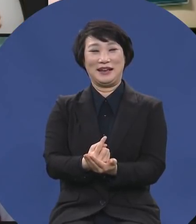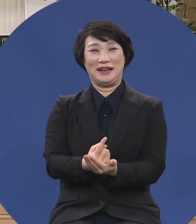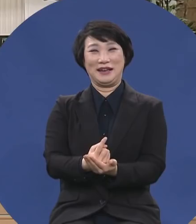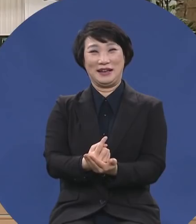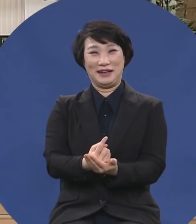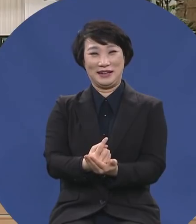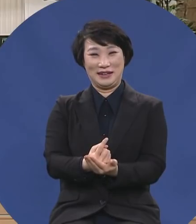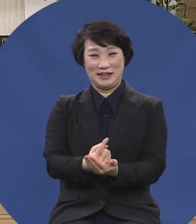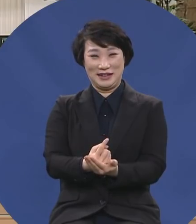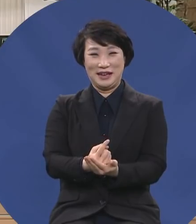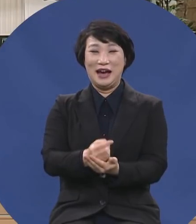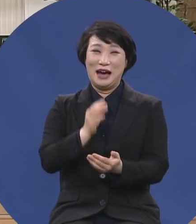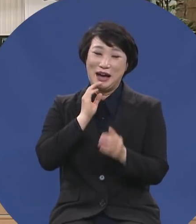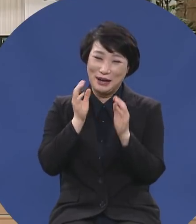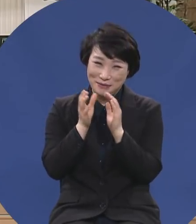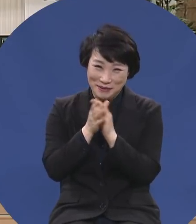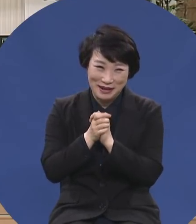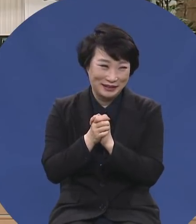오셨네.